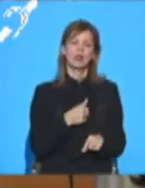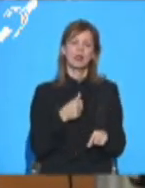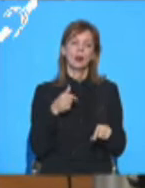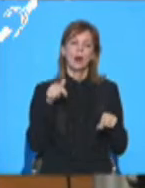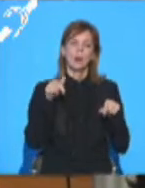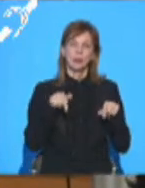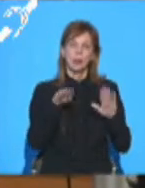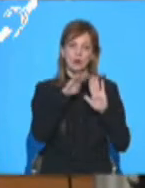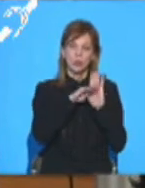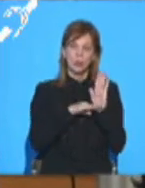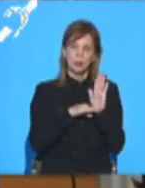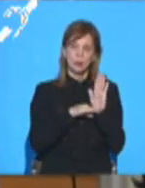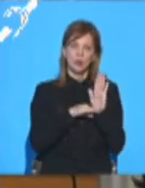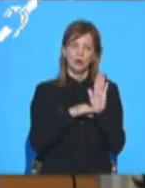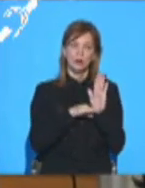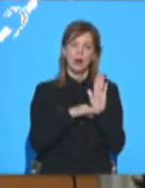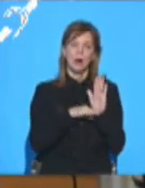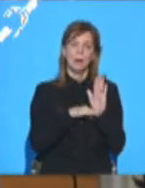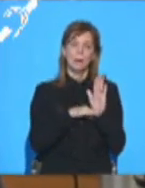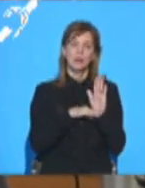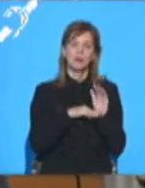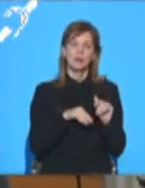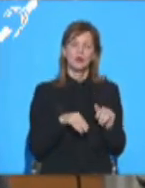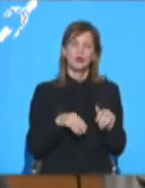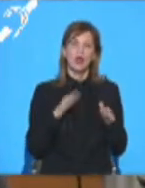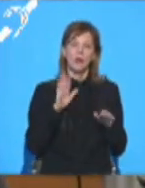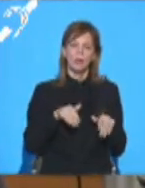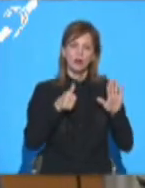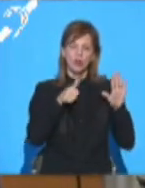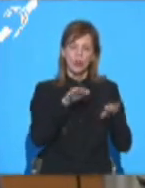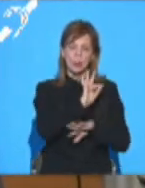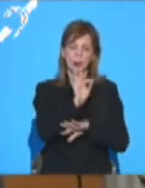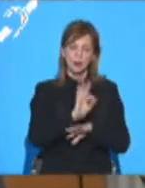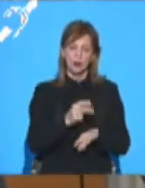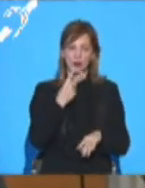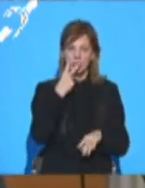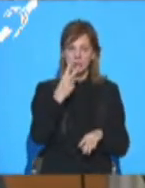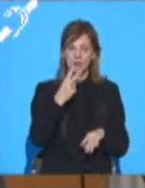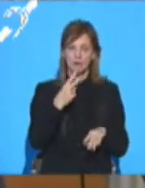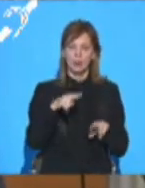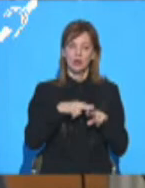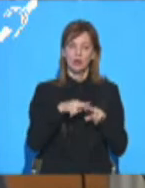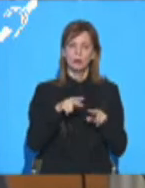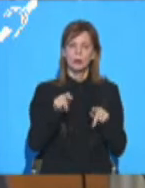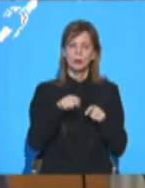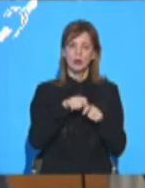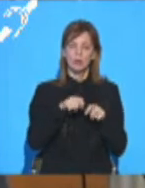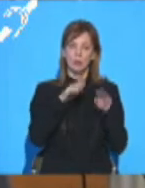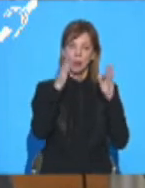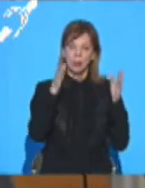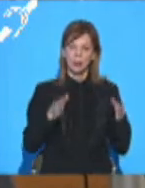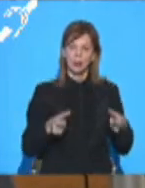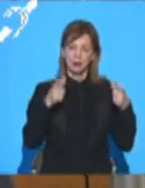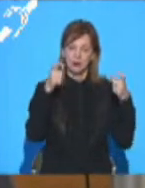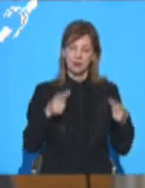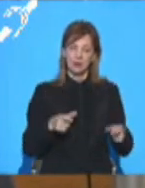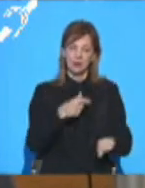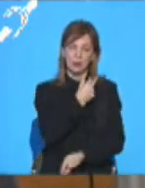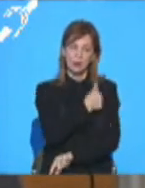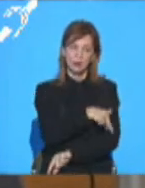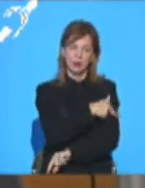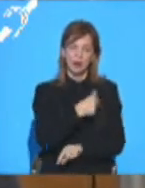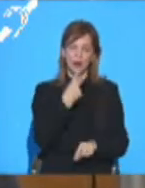operațional regional finanțăm 6 proiecte. Se vede cum se reabilitează clădirile spitalului, se vede